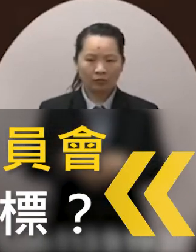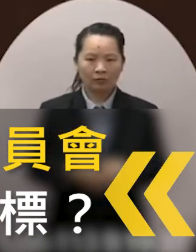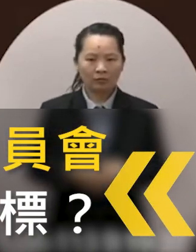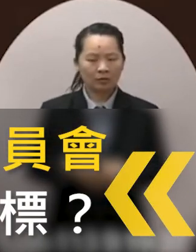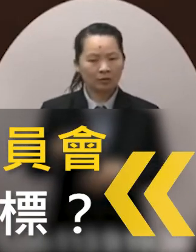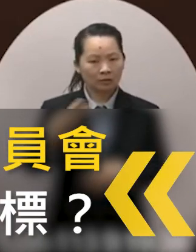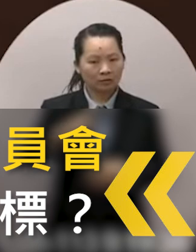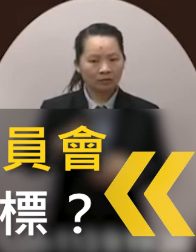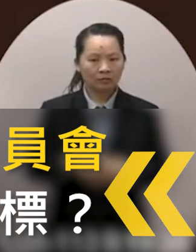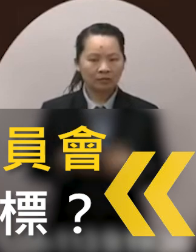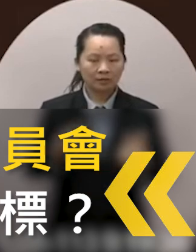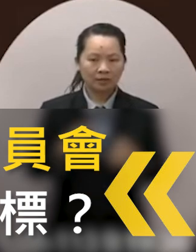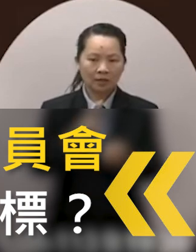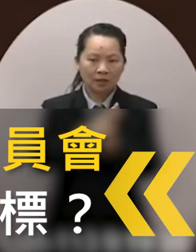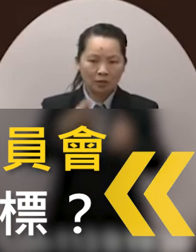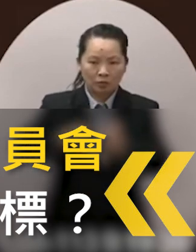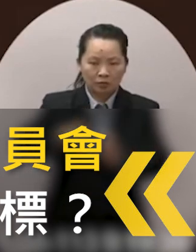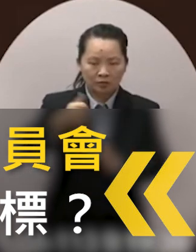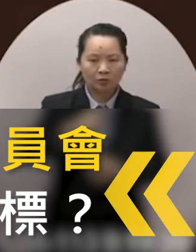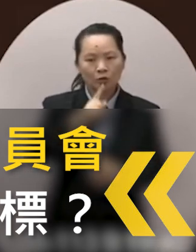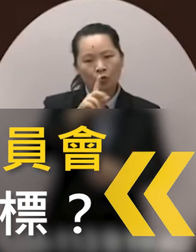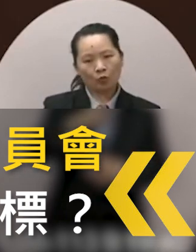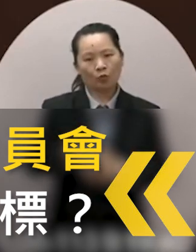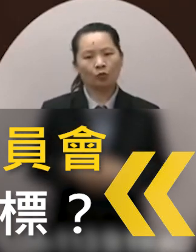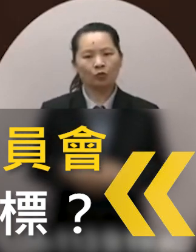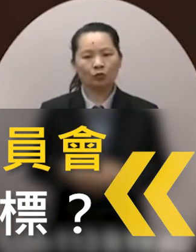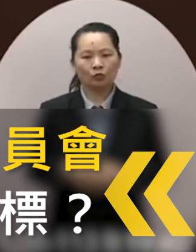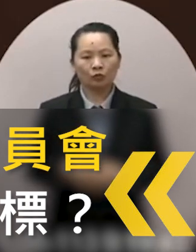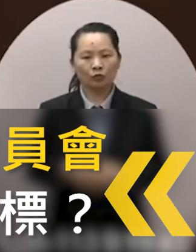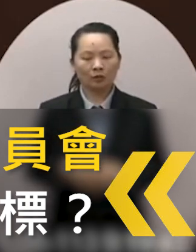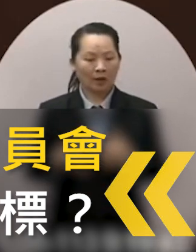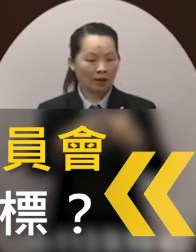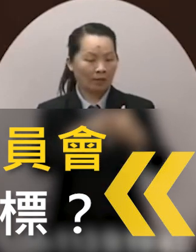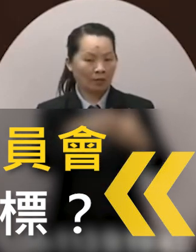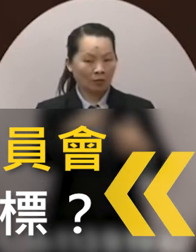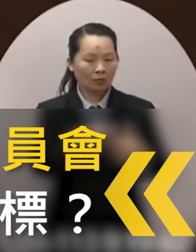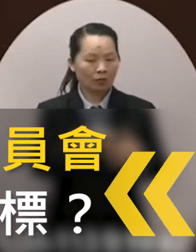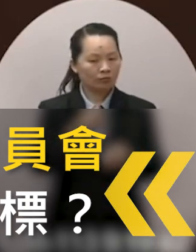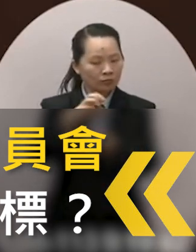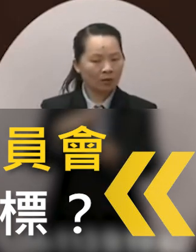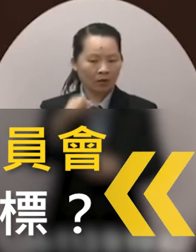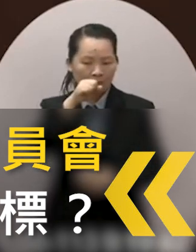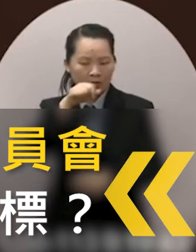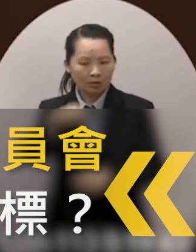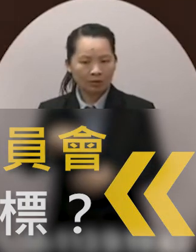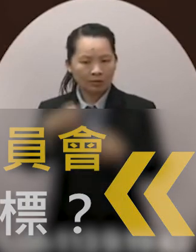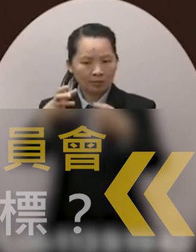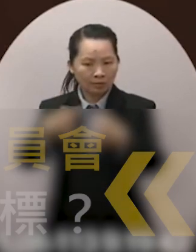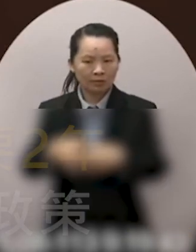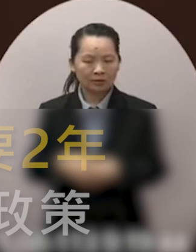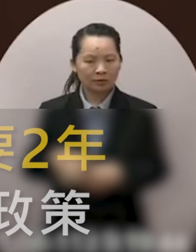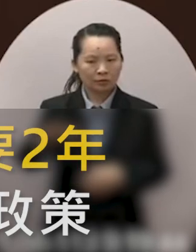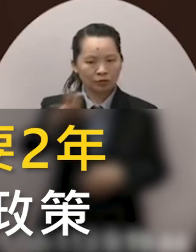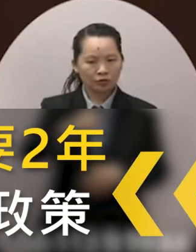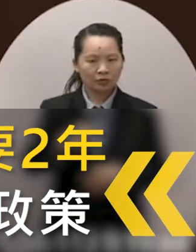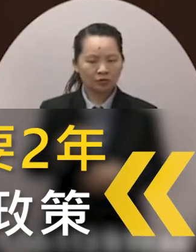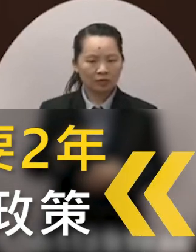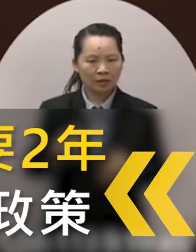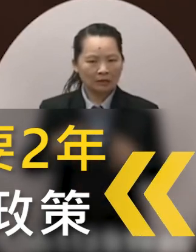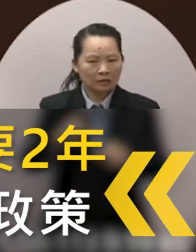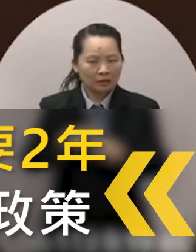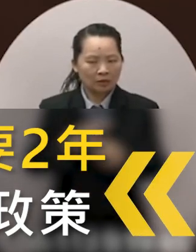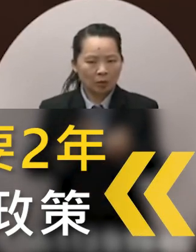就像林佳龙部长所说的，美国要求我国政府成立全民韧性委员